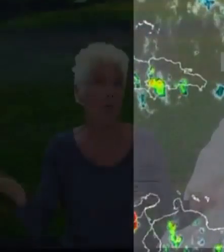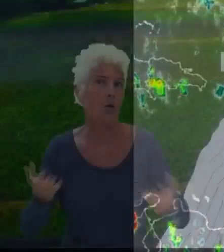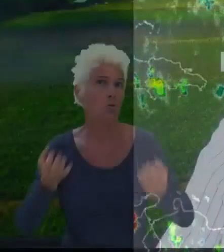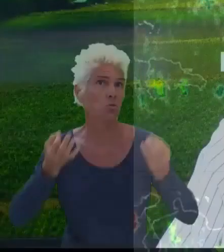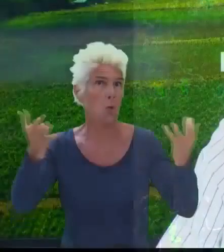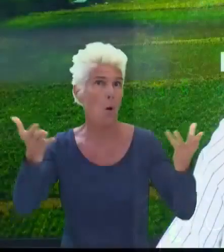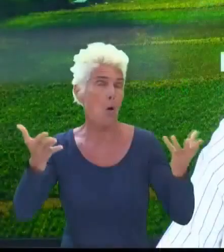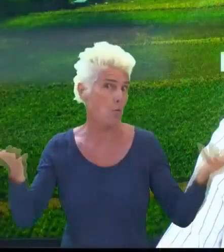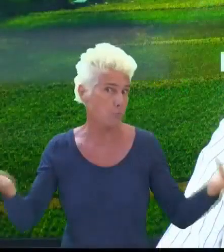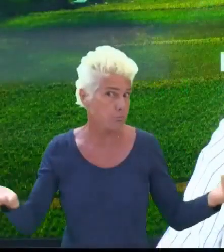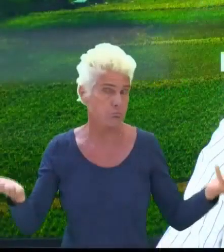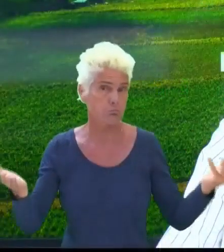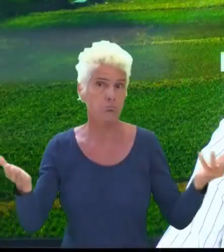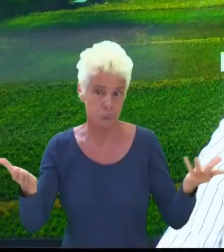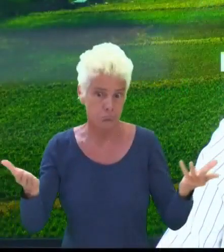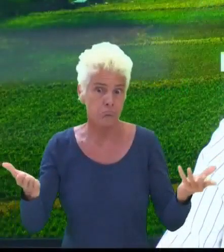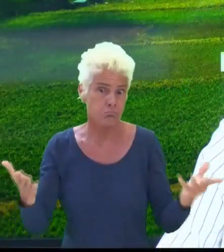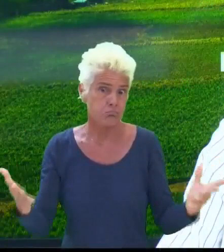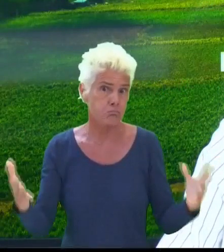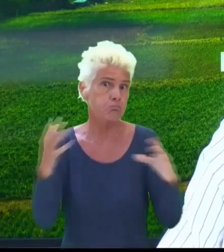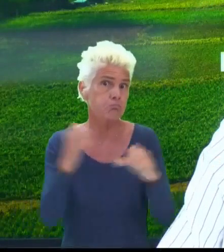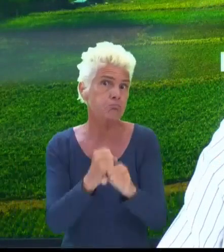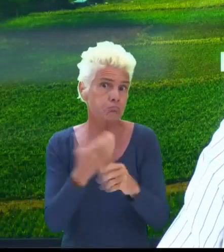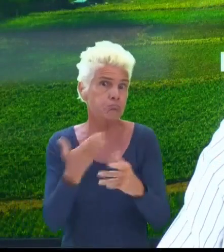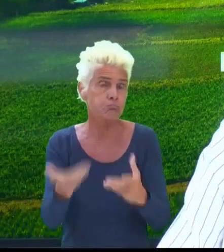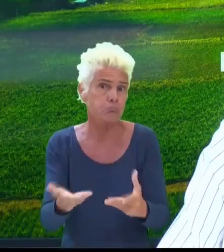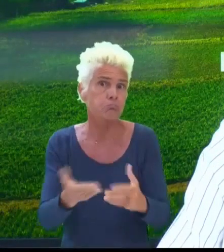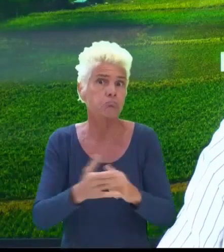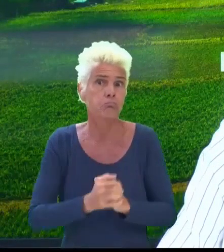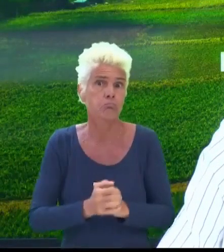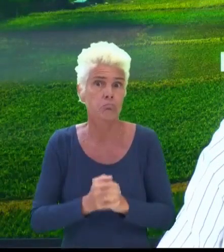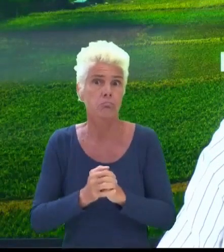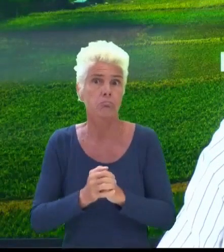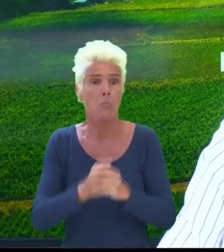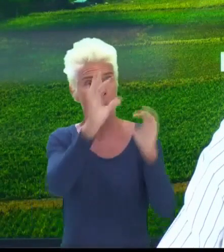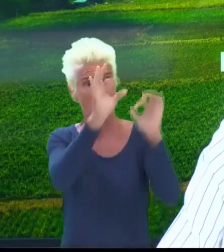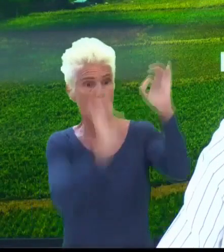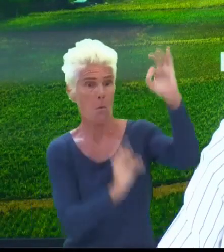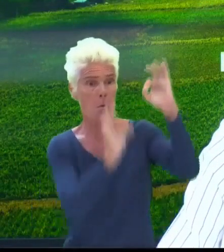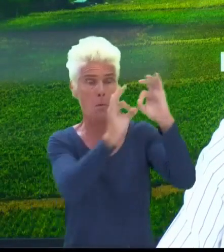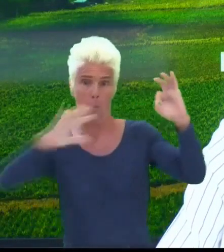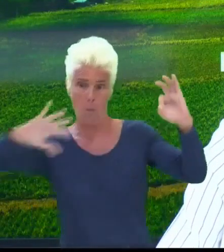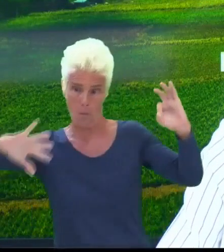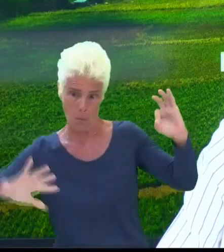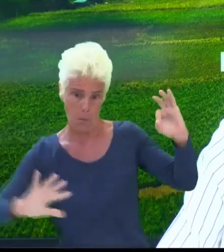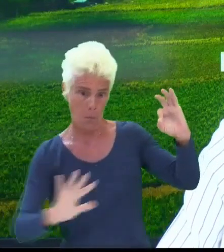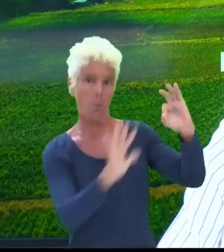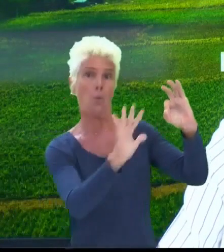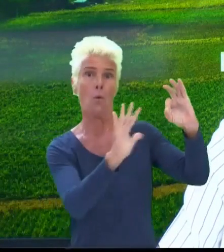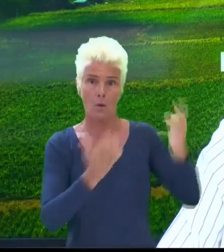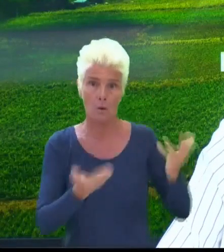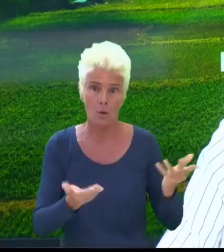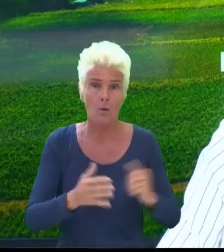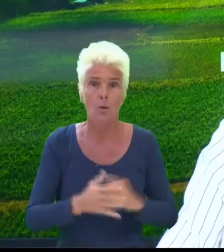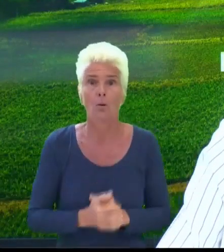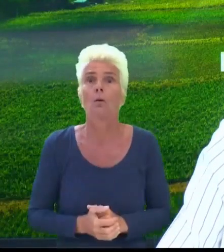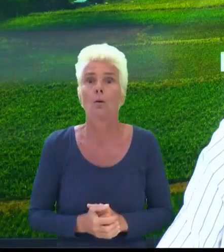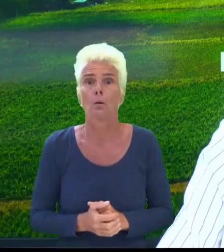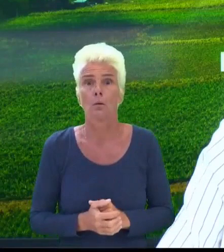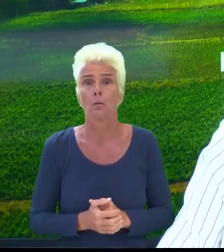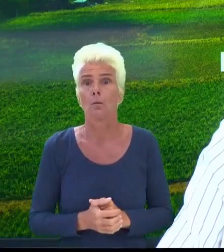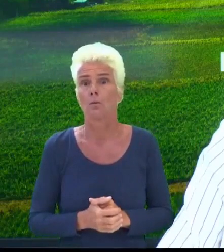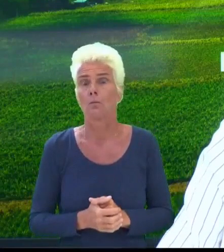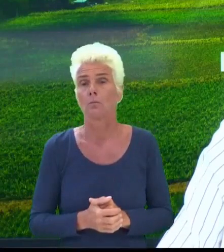peut dire avec euh la la trajectoire qu' l'on a actuellement et bien entendu donc tous ces effets sont